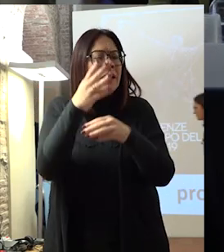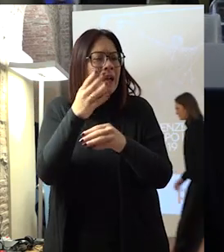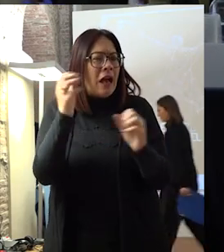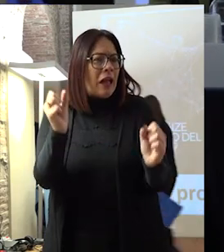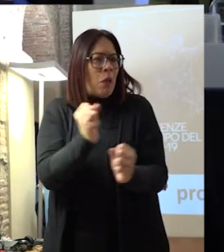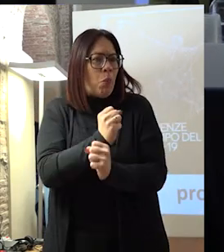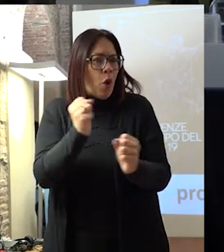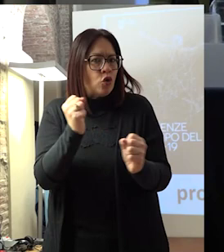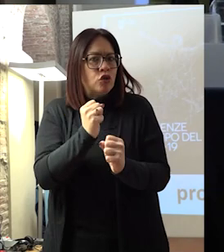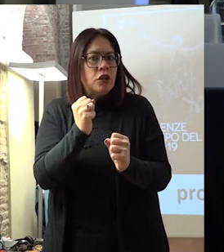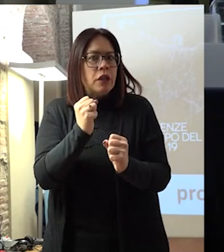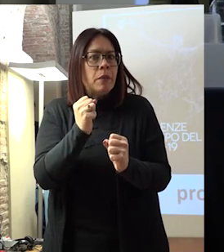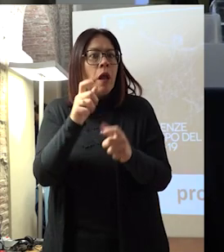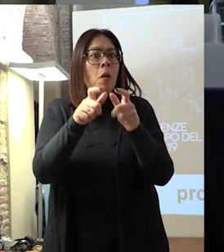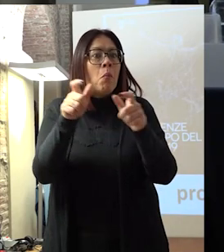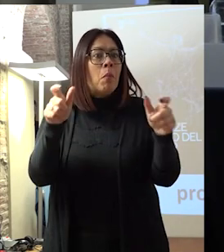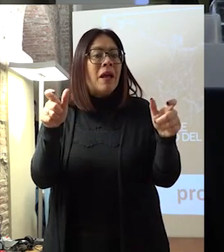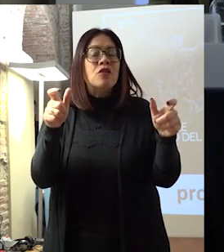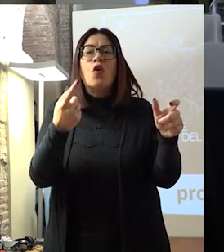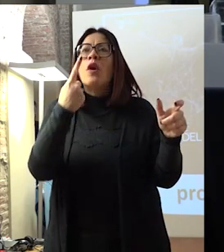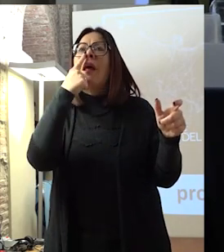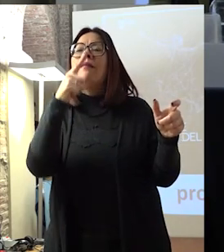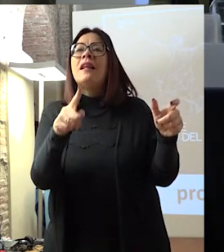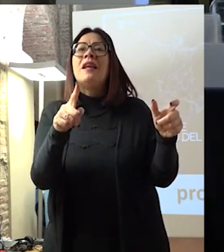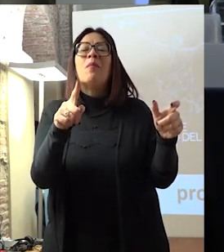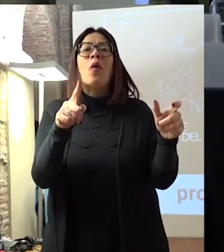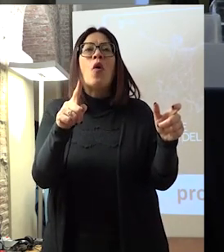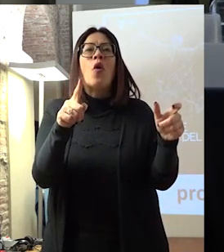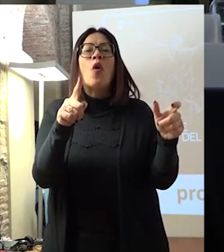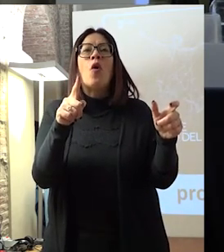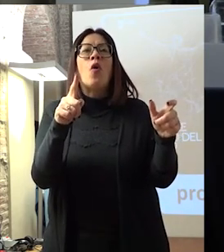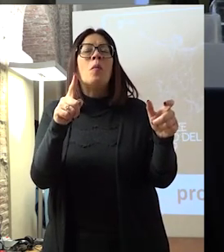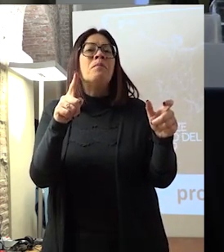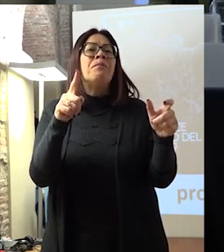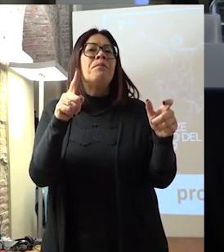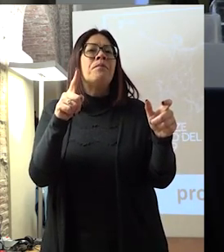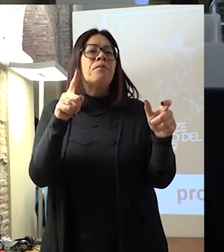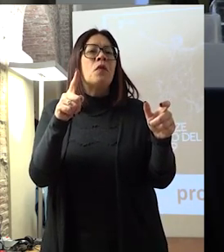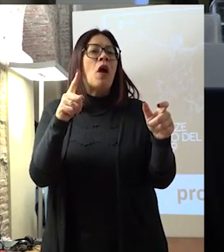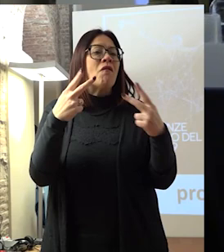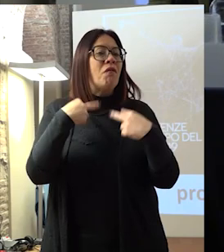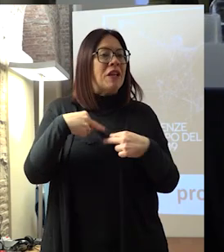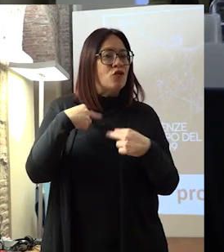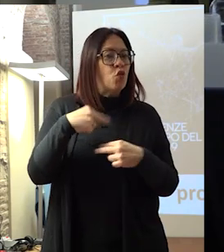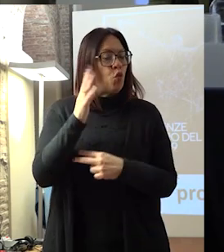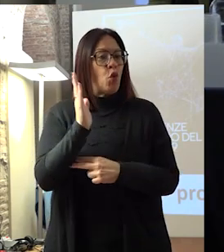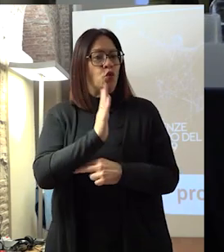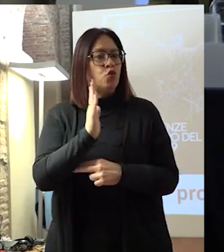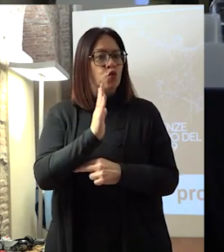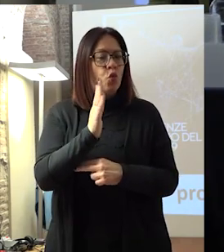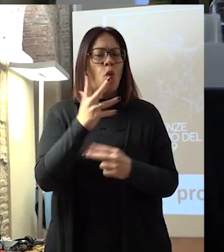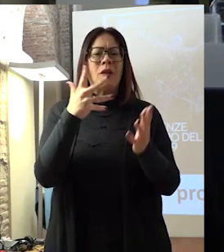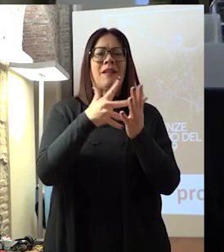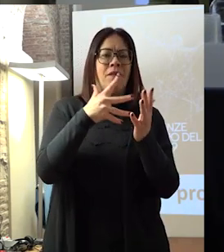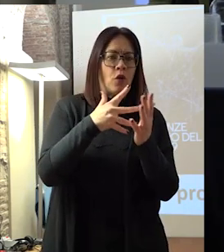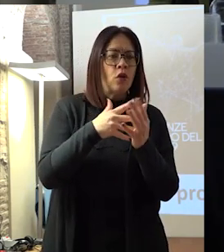quasi, sono personalità che hanno attraversato un vissuto di difficoltà,